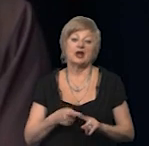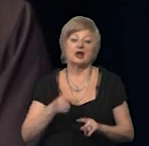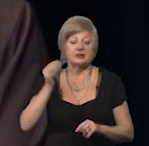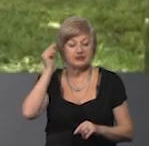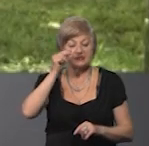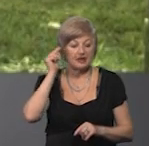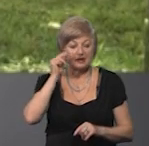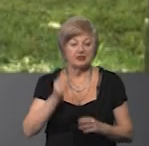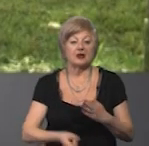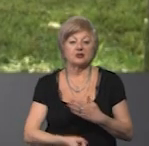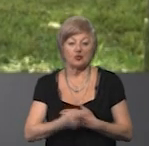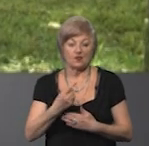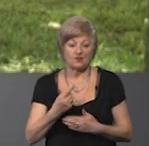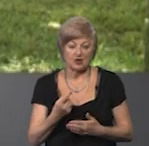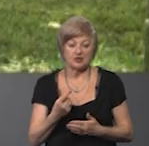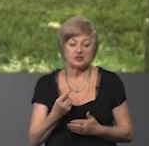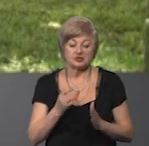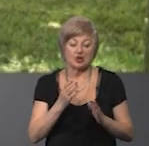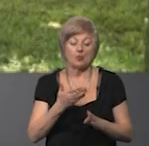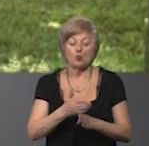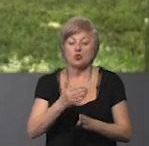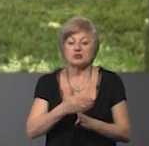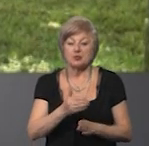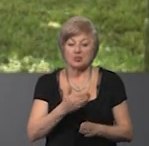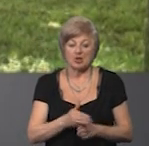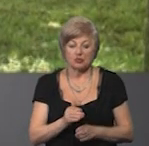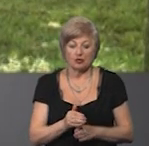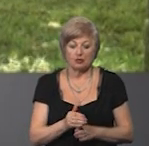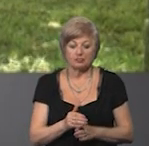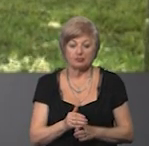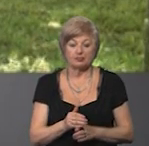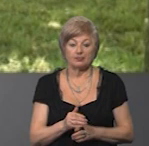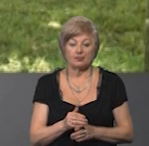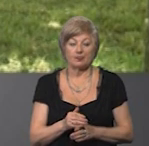виникли трошки згодом, скажімо так. Я почав шукати,